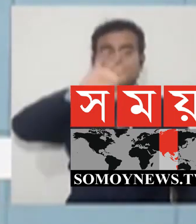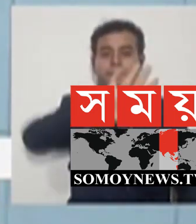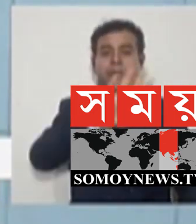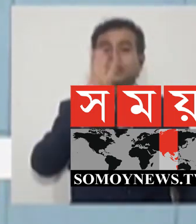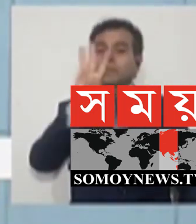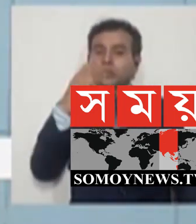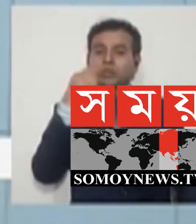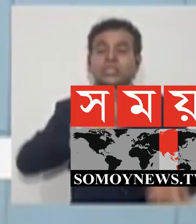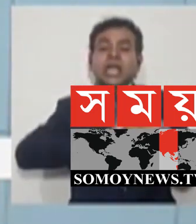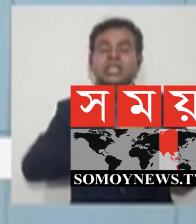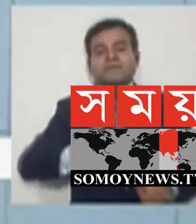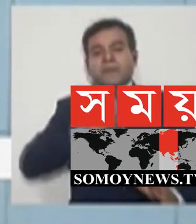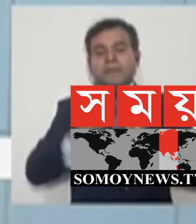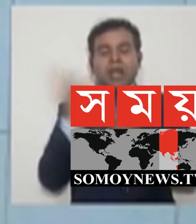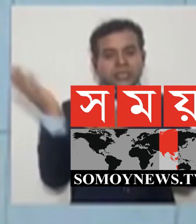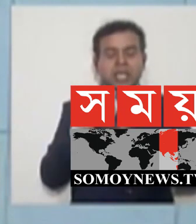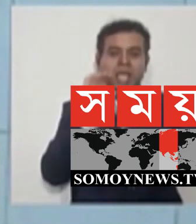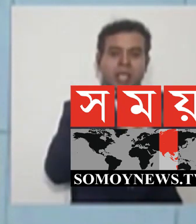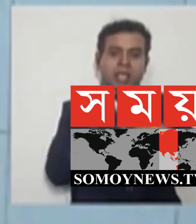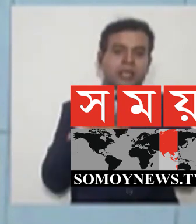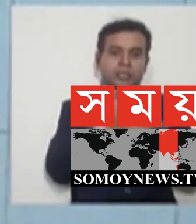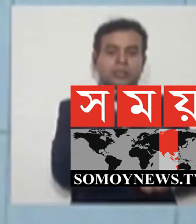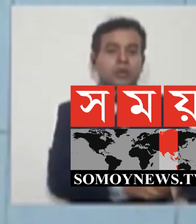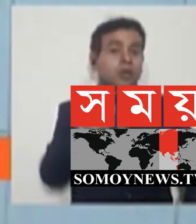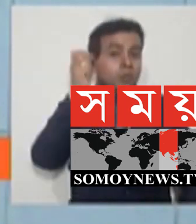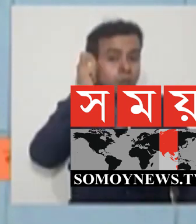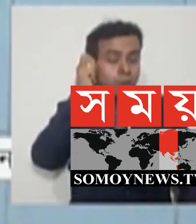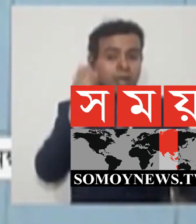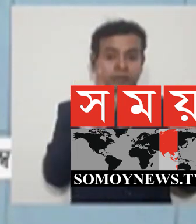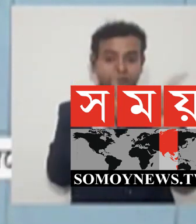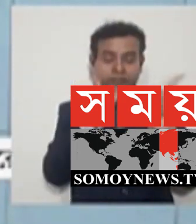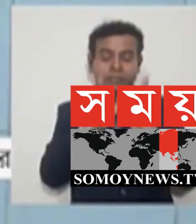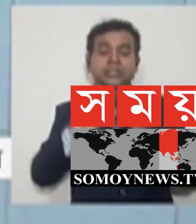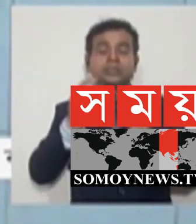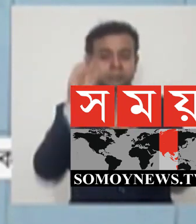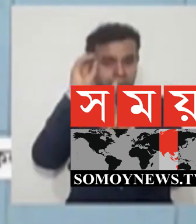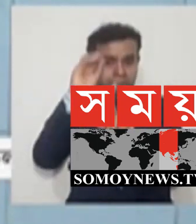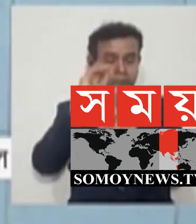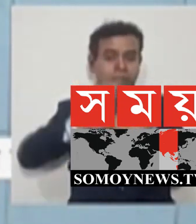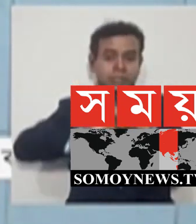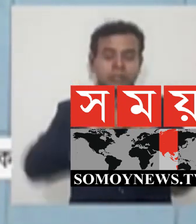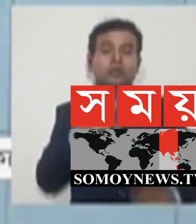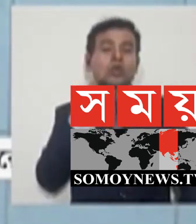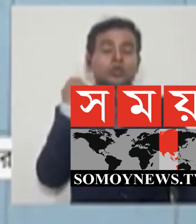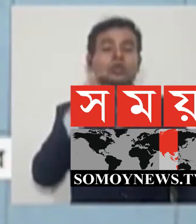মোবাইল ফোন ও ওয়েবসাইটের মাধ্যমে স্বাস্থ্য পরামর্শ দেওয়া হচ্ছে। গত 24 ঘন্টায় মোবাইল ফোনে স্বাস্থ্য পরামর্শ দেওয়া